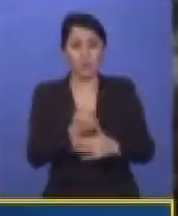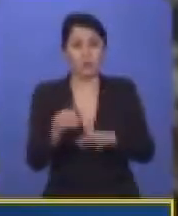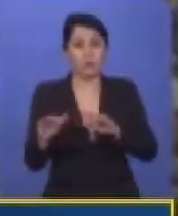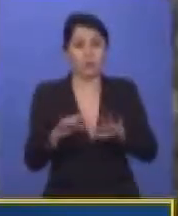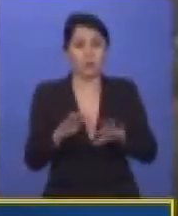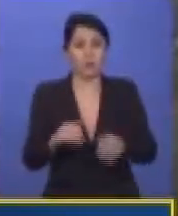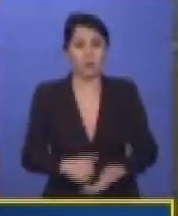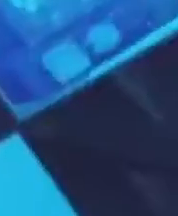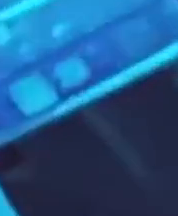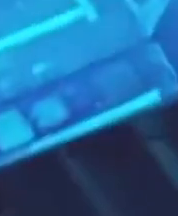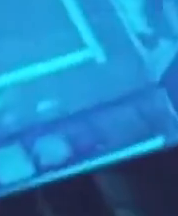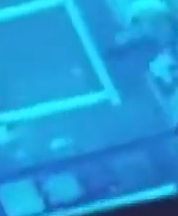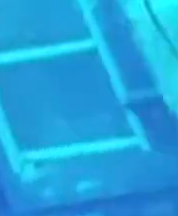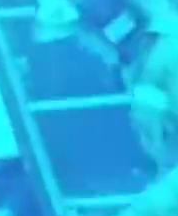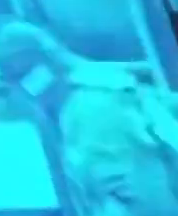утреннике.